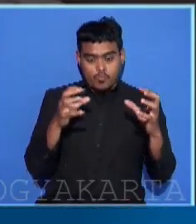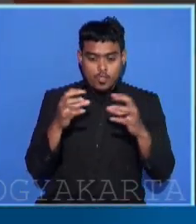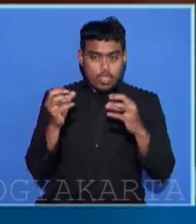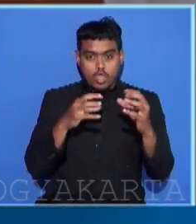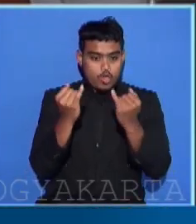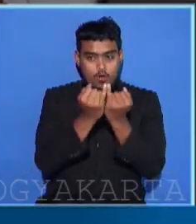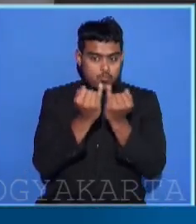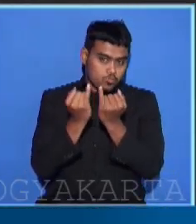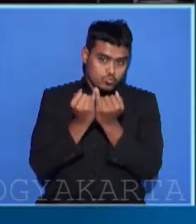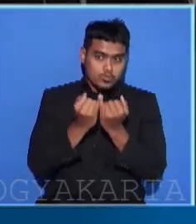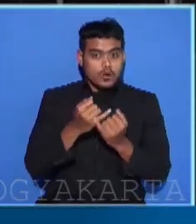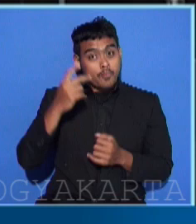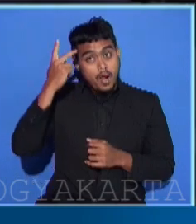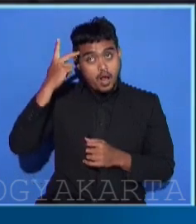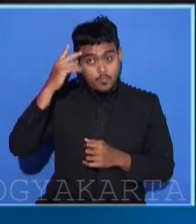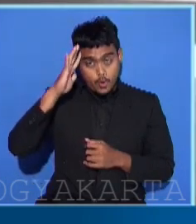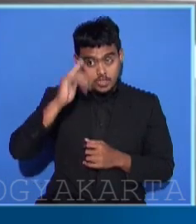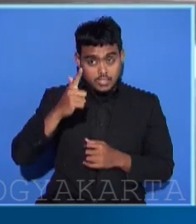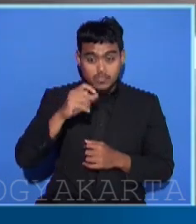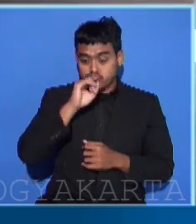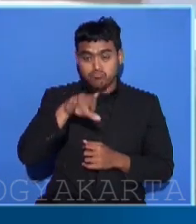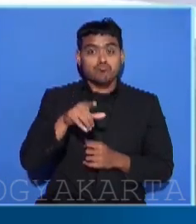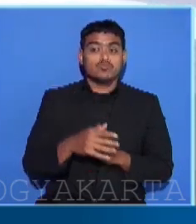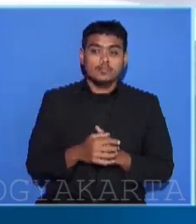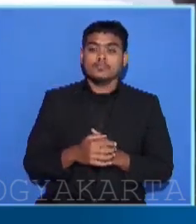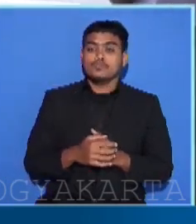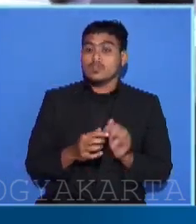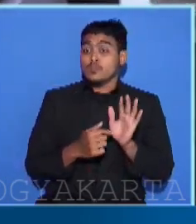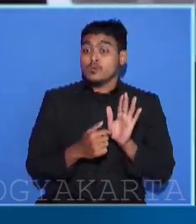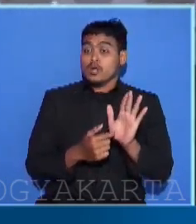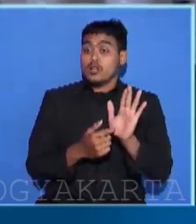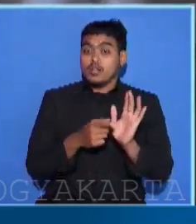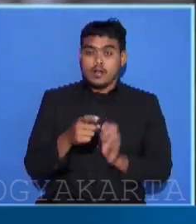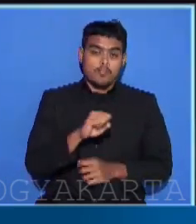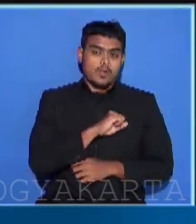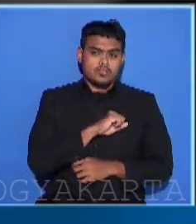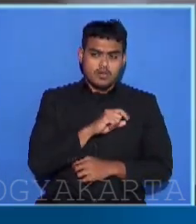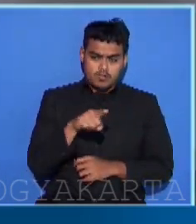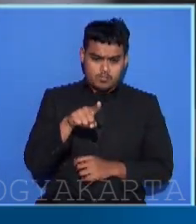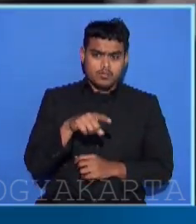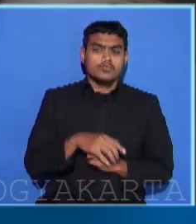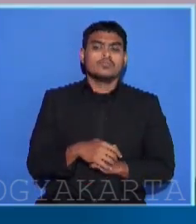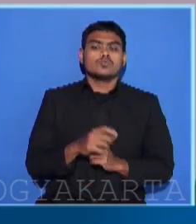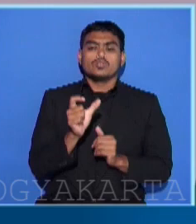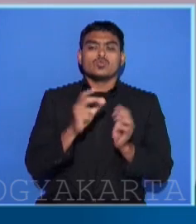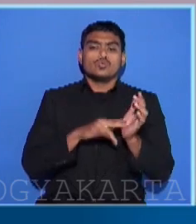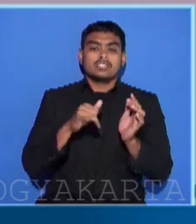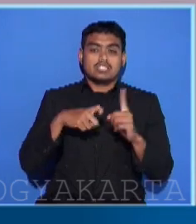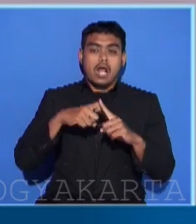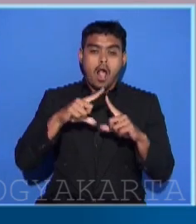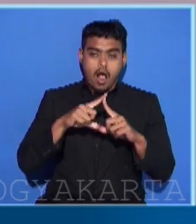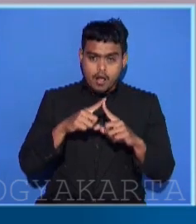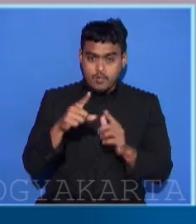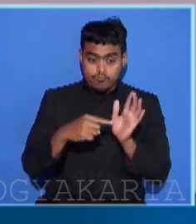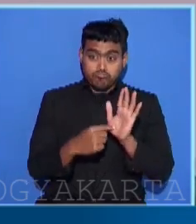Kapolri Jenderal Listio Sigit Prabowo mengisi kuliah kebangsaan di Universitas Aisyah Yogyakarta Jumat sore. Di depan ribuan mahasiswa baru